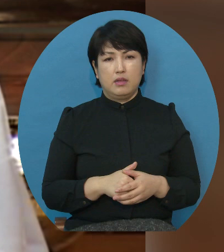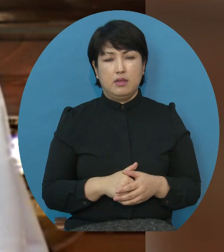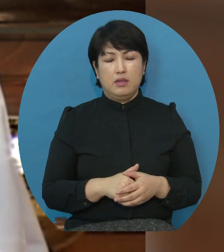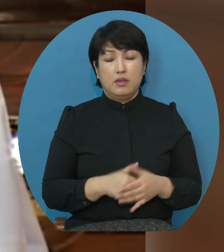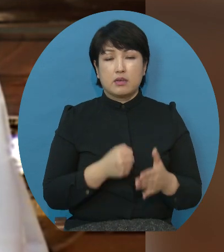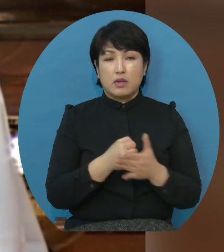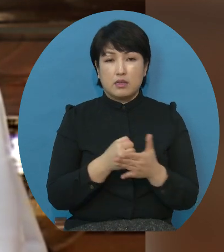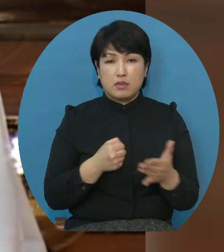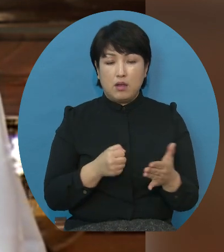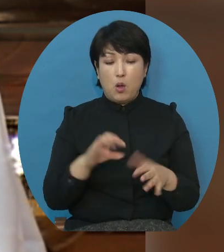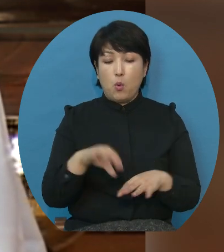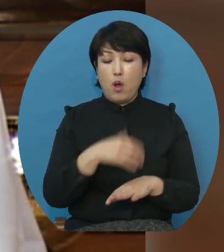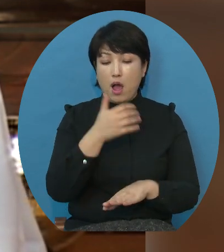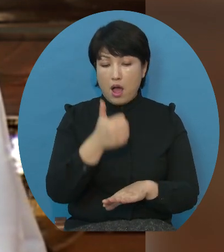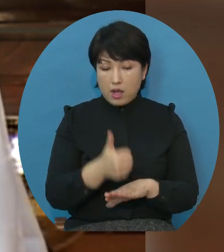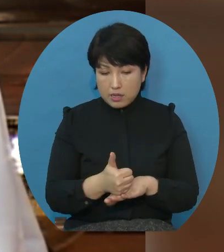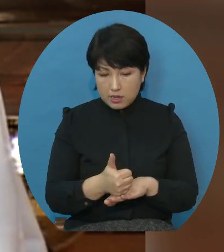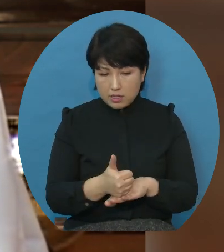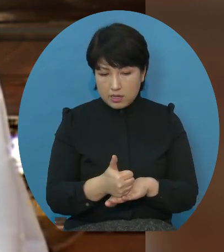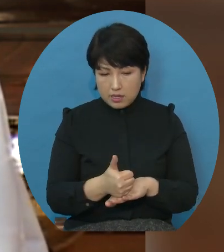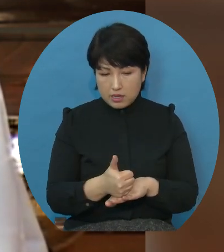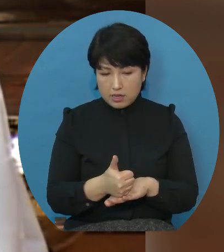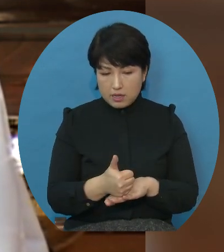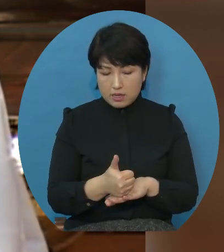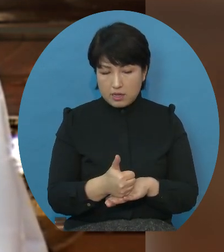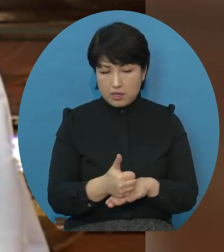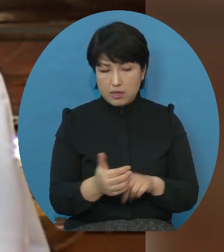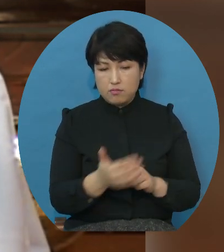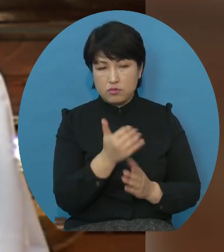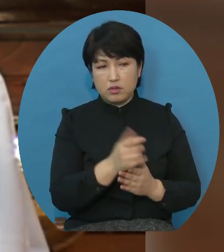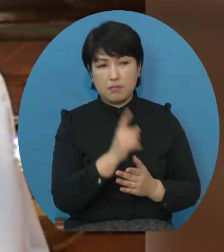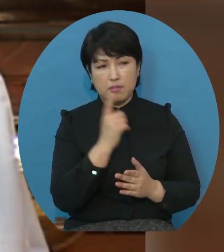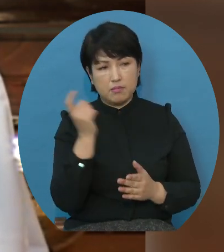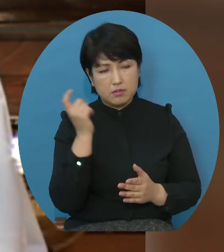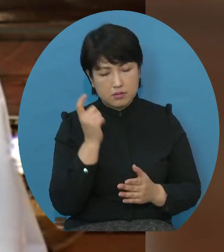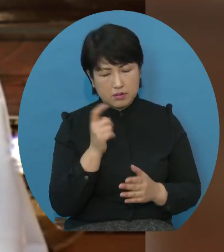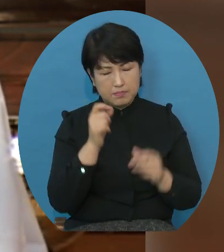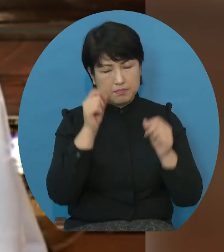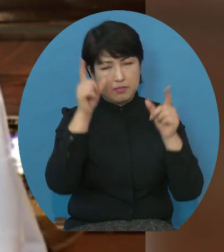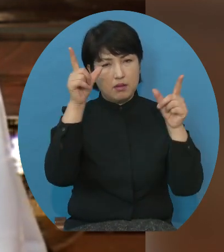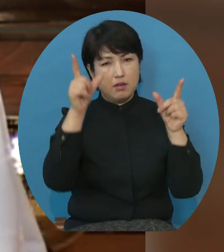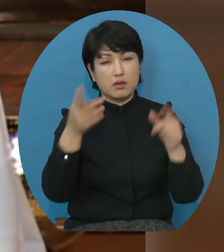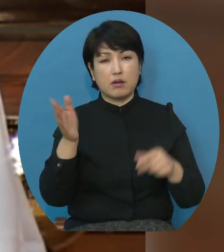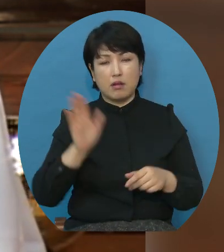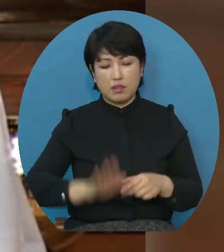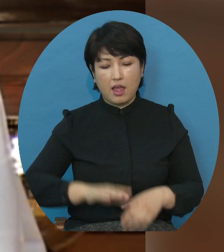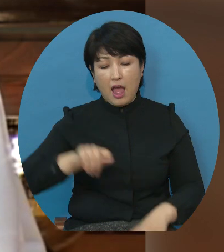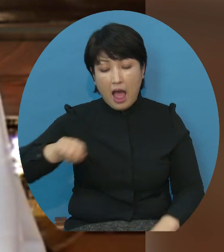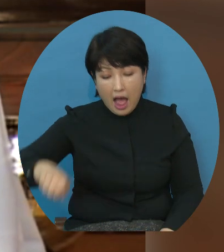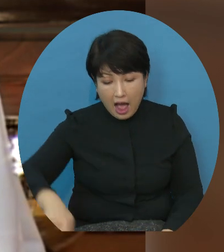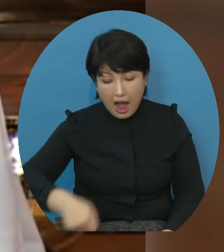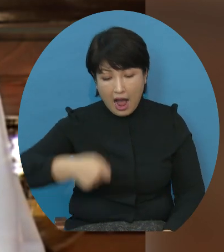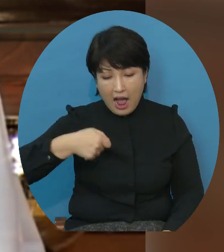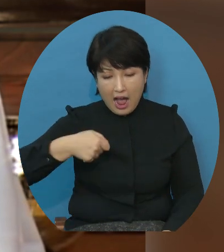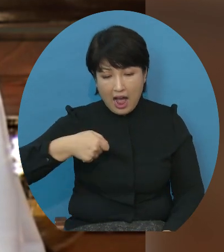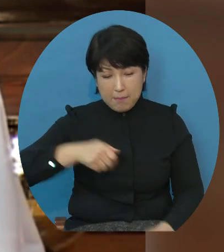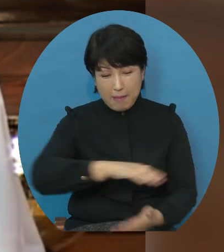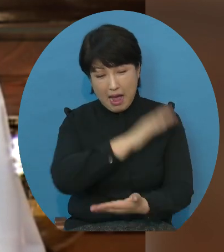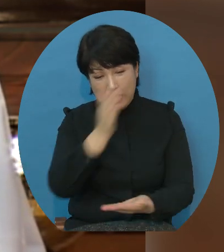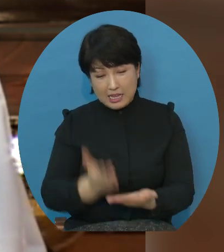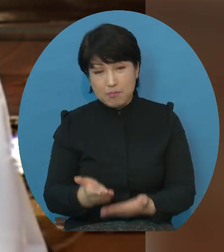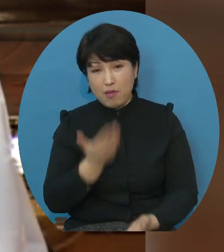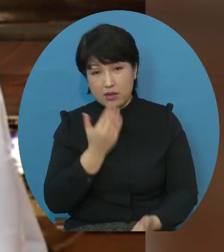그래서 왕이 그 말을 듣고 크게 깨닫고 그러나 와니 찾고 숟가락만 틀면 밥을 많이 먹게